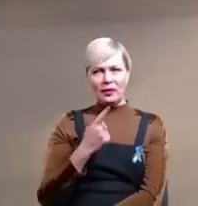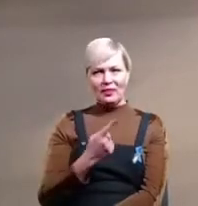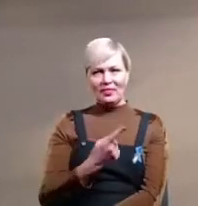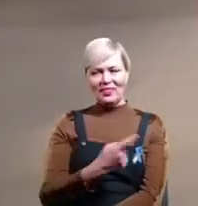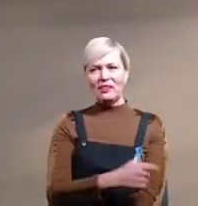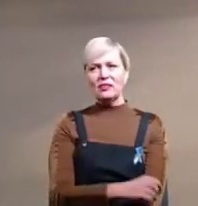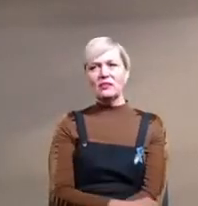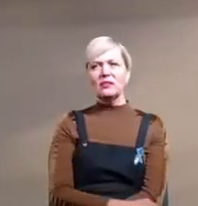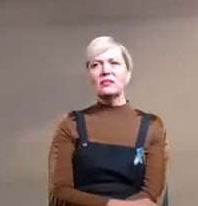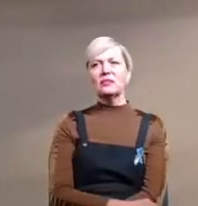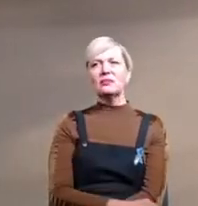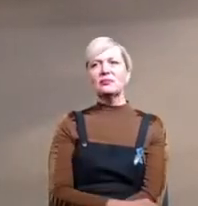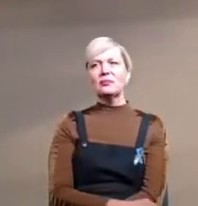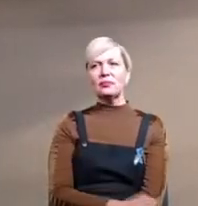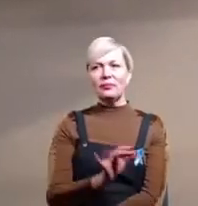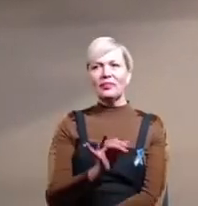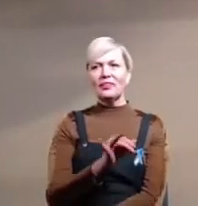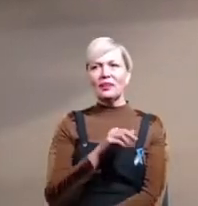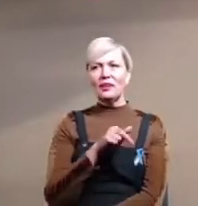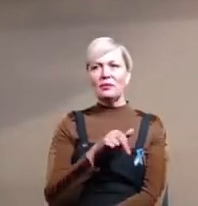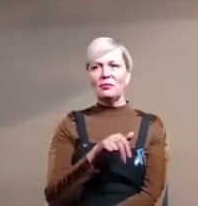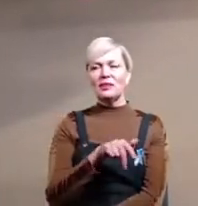И потом, да, и пошу.